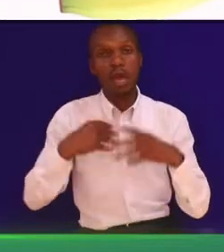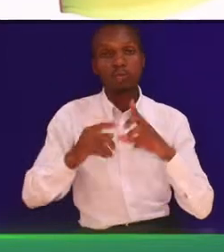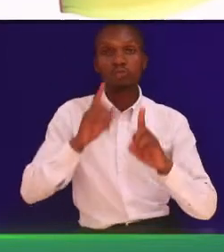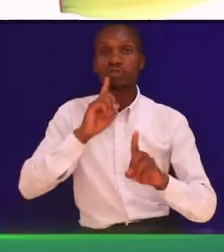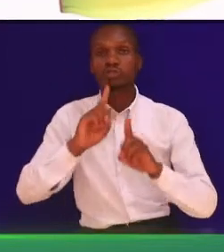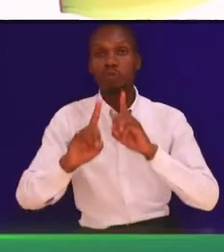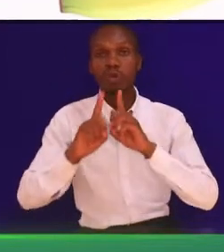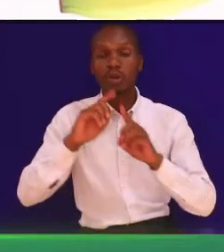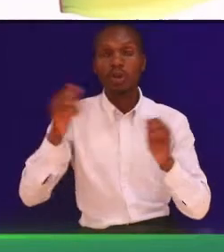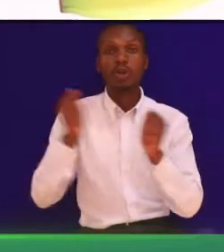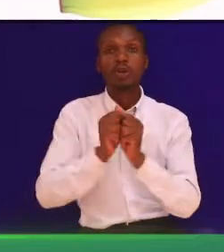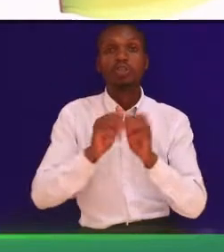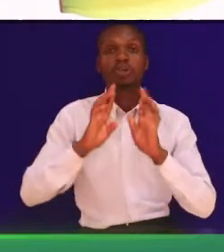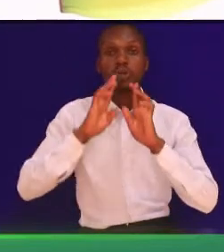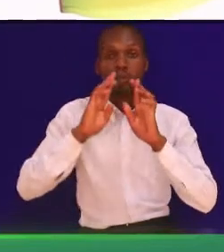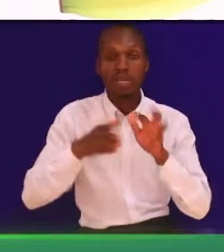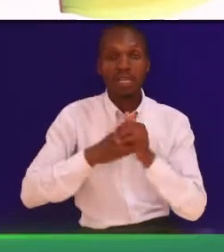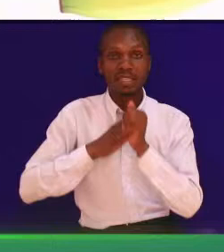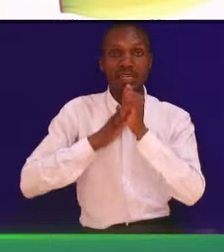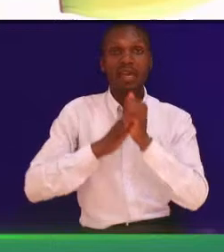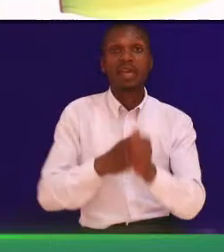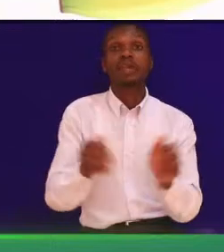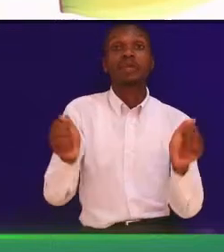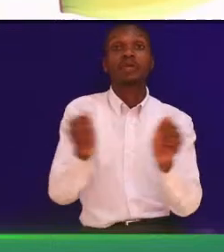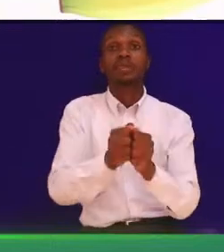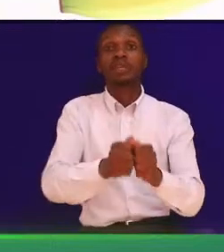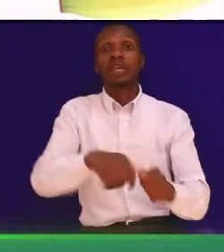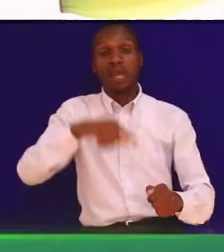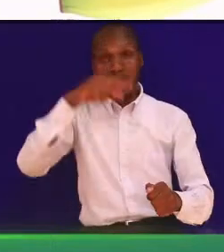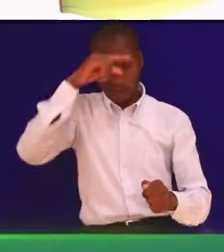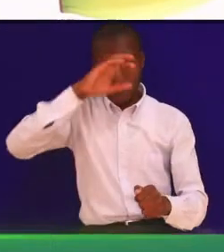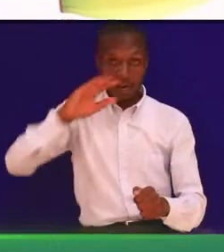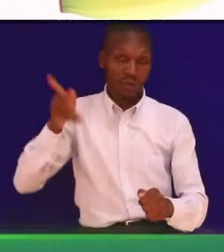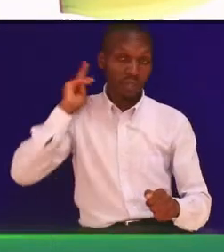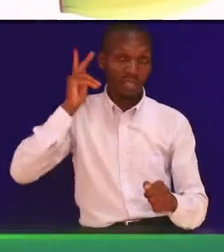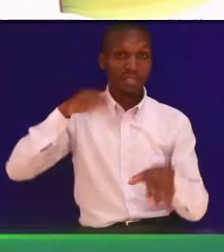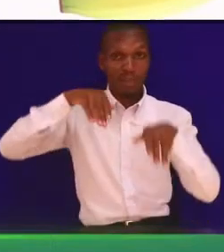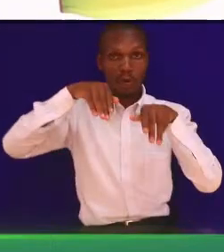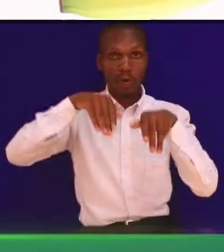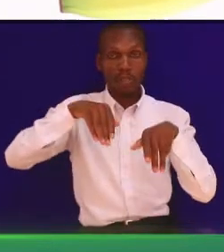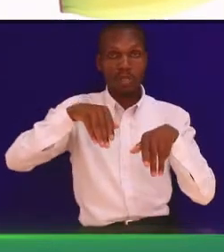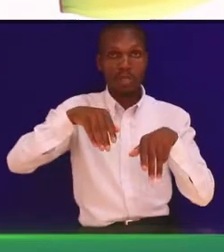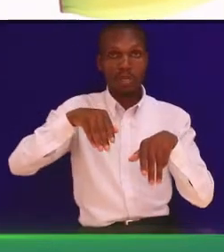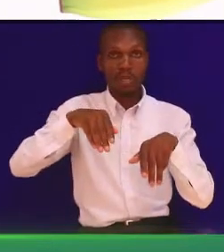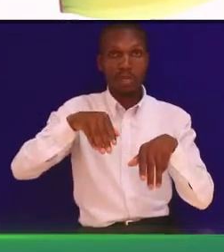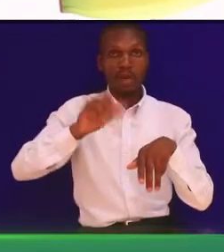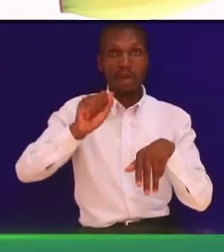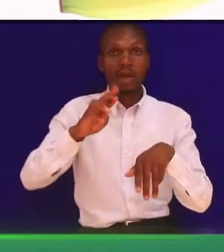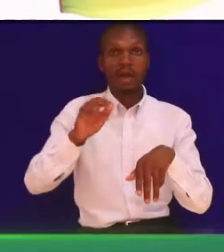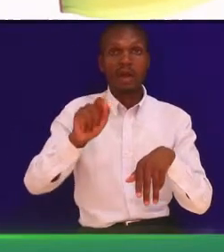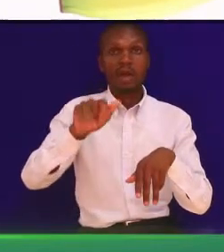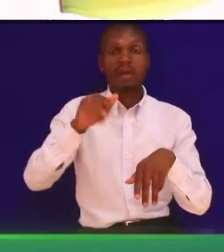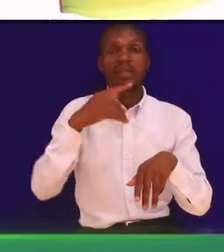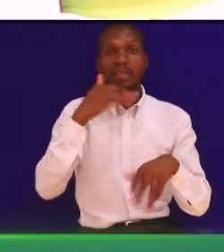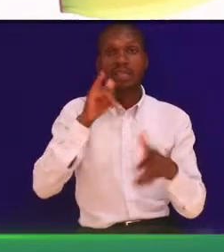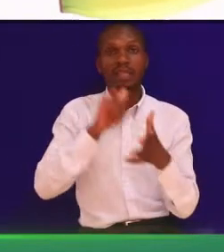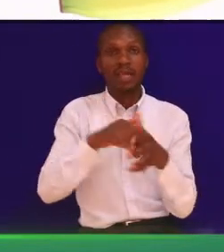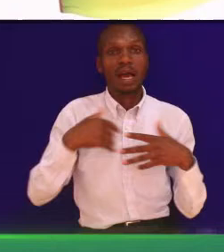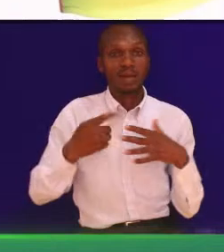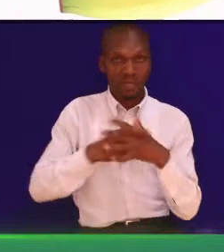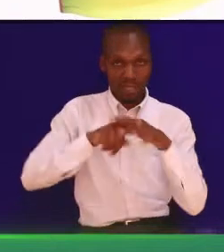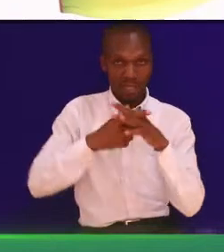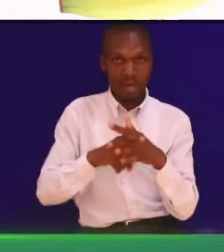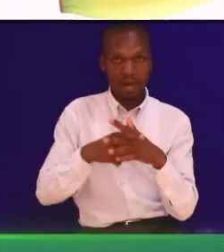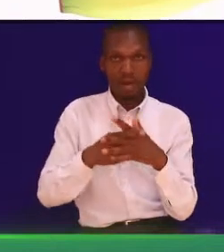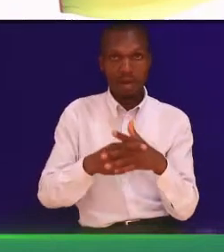mangana bakura wana simbarati woyokulikiru kibuga wana se kaunti ya Kisii anne krabate auna ni kubacha kire maharikanyo yoku maharikanyo